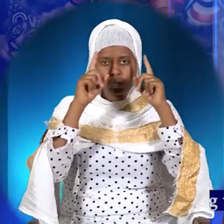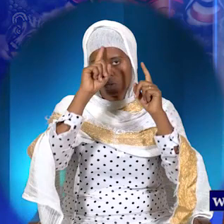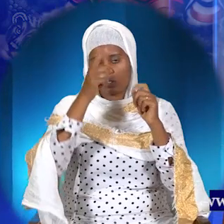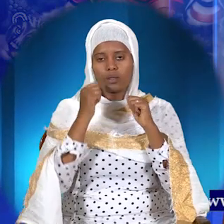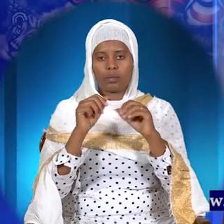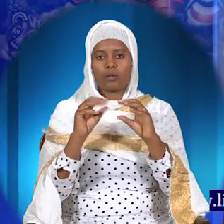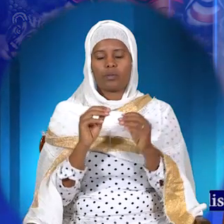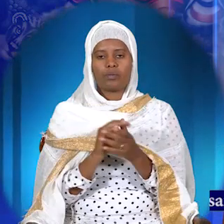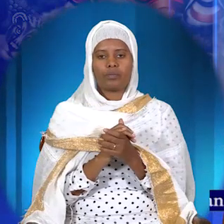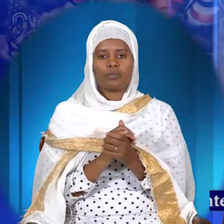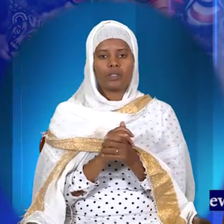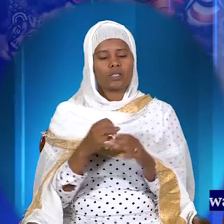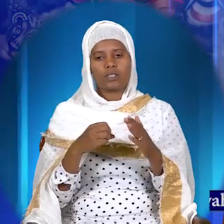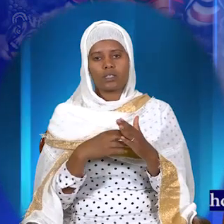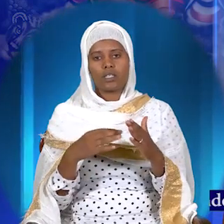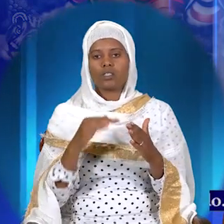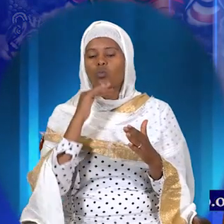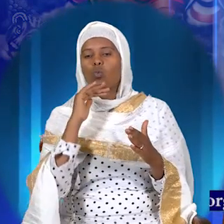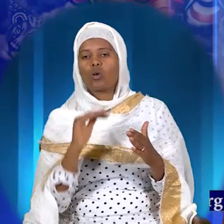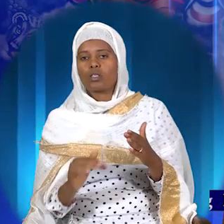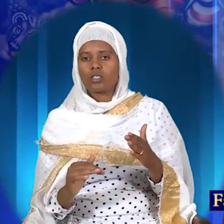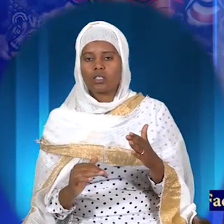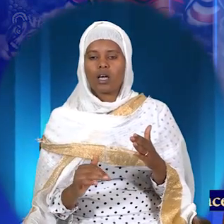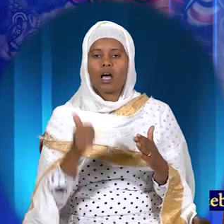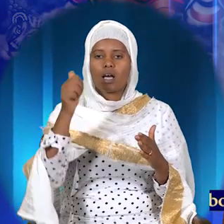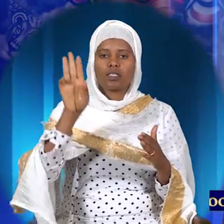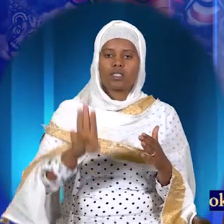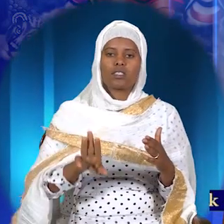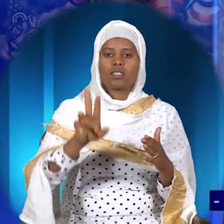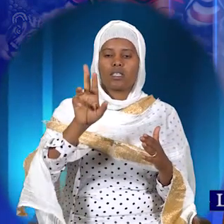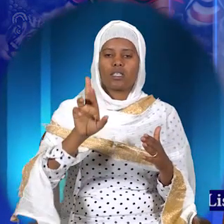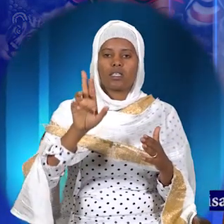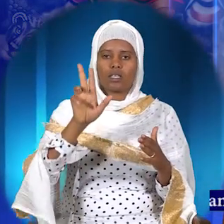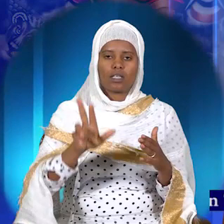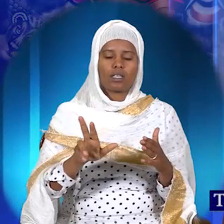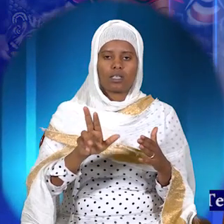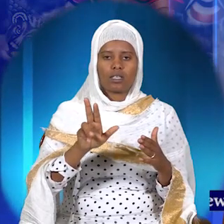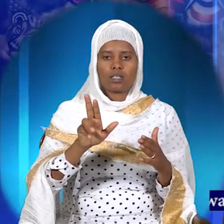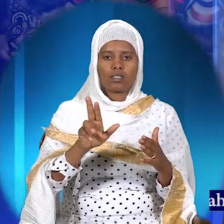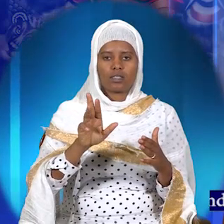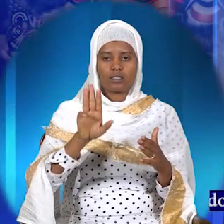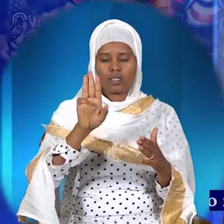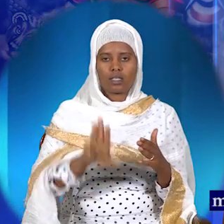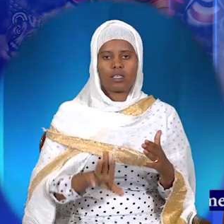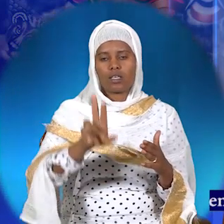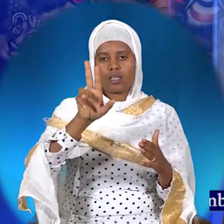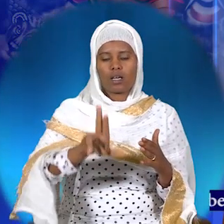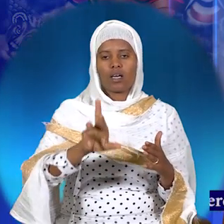ክነሰውዕሎ ወይ ክንርድኦ ይግባአና እዩ ስለዚ ወላድን ኣስራጽን ተወላዲ ሰራጺ ዝብል ናይ